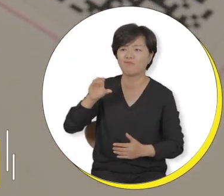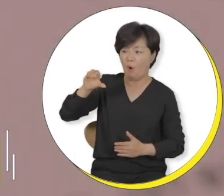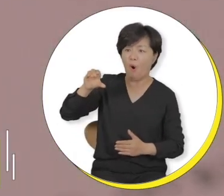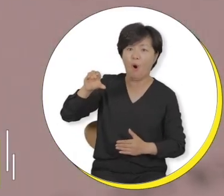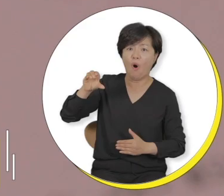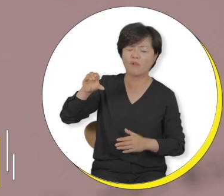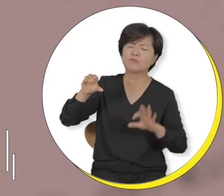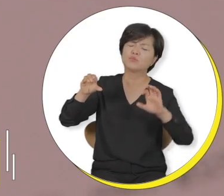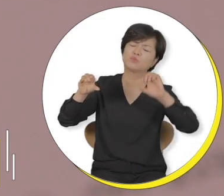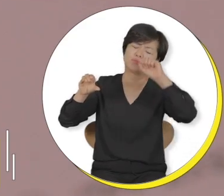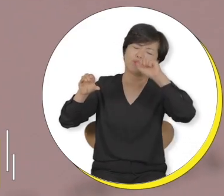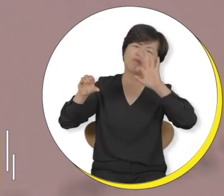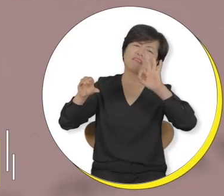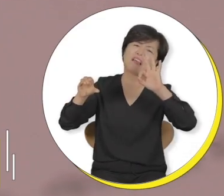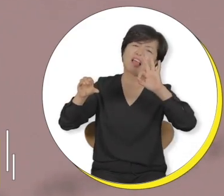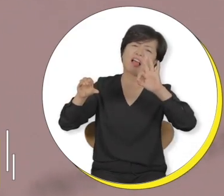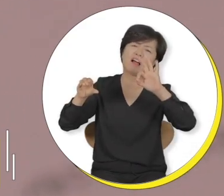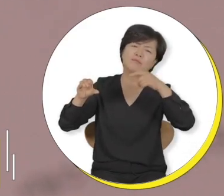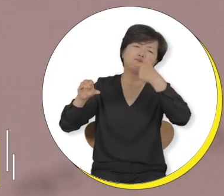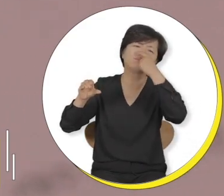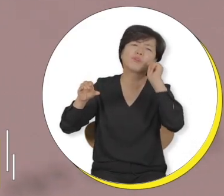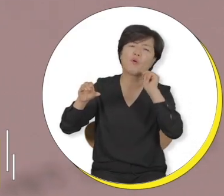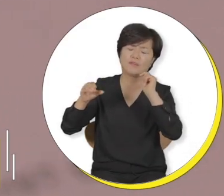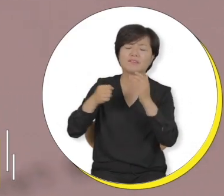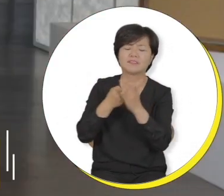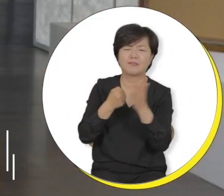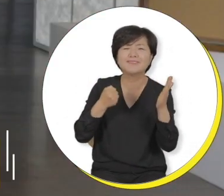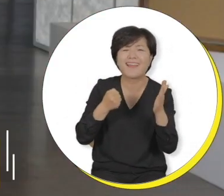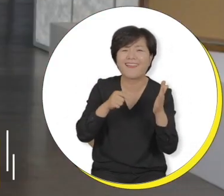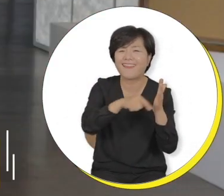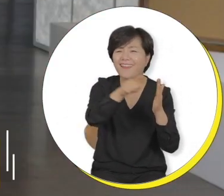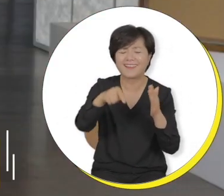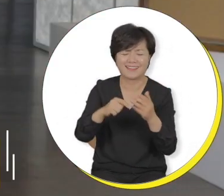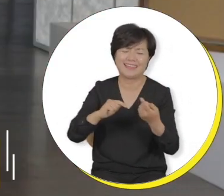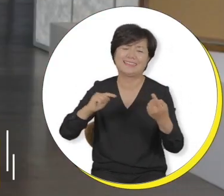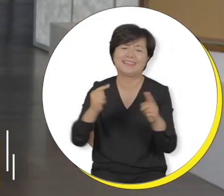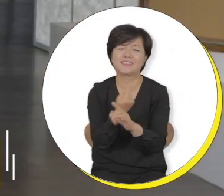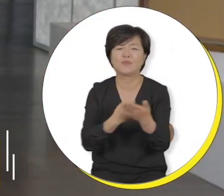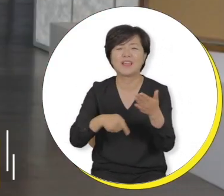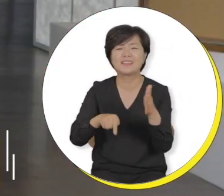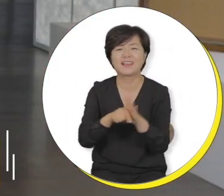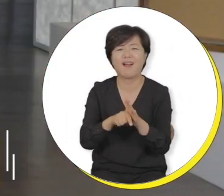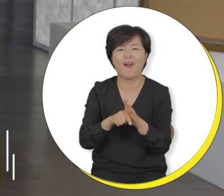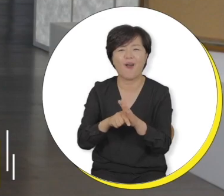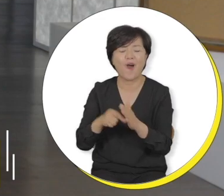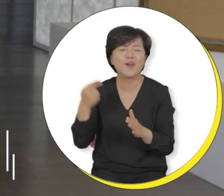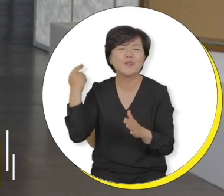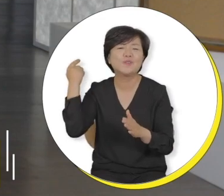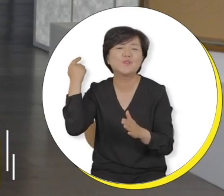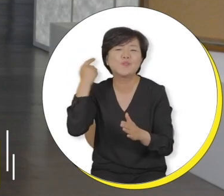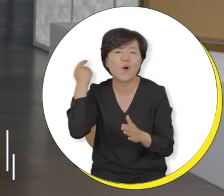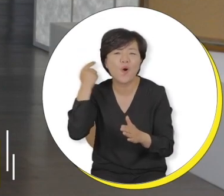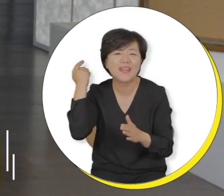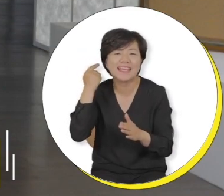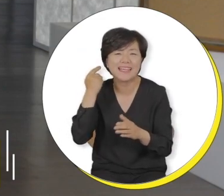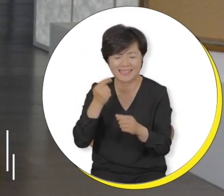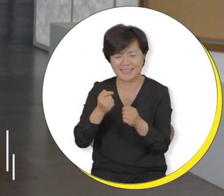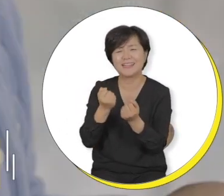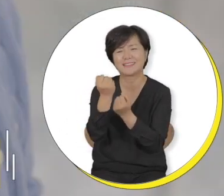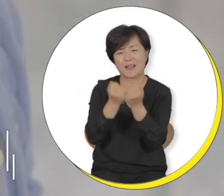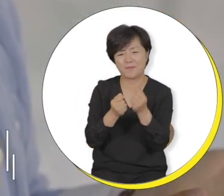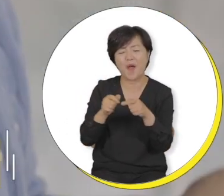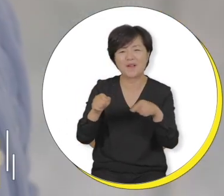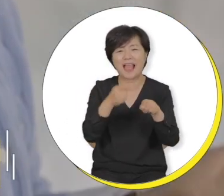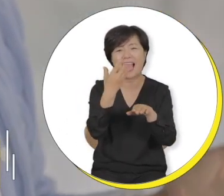지면의 한계라든지 뭐 예산의 부족 같은 것들이 있기 때문에 이제 그 내용을 대체하기 위해서 오디오 가이드를 제작을